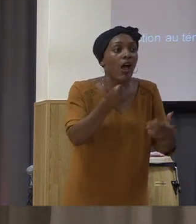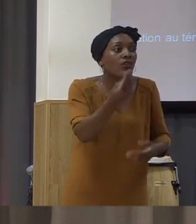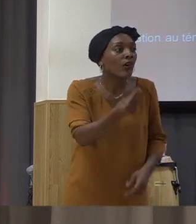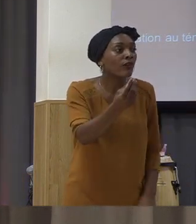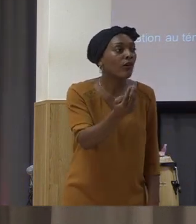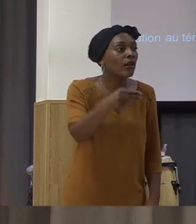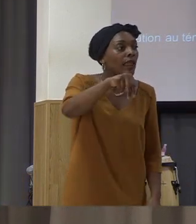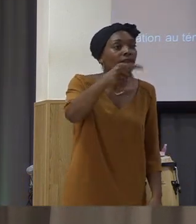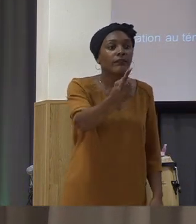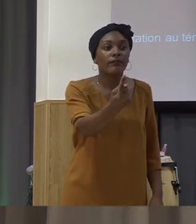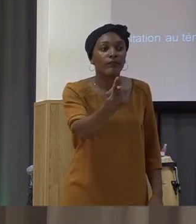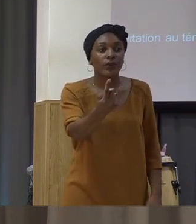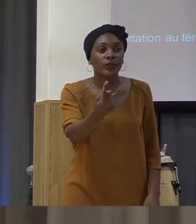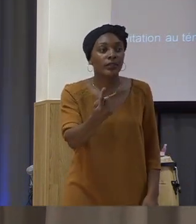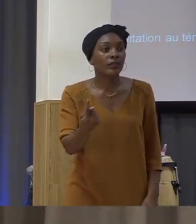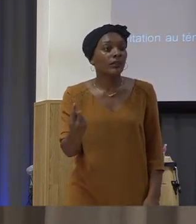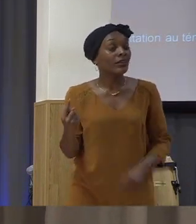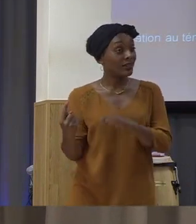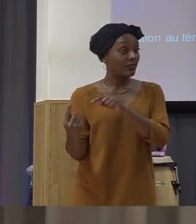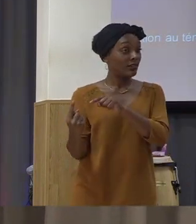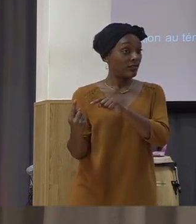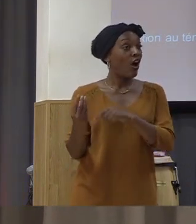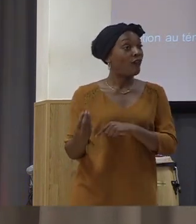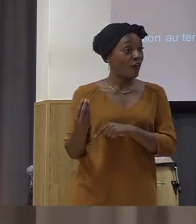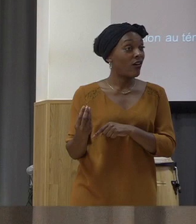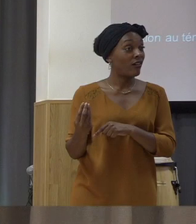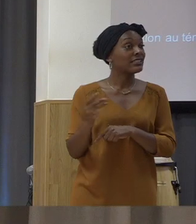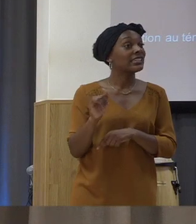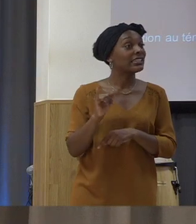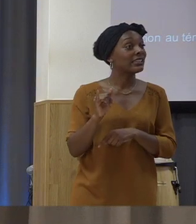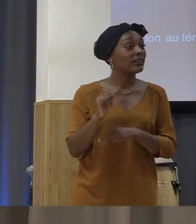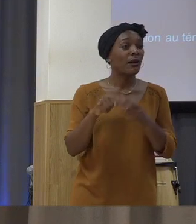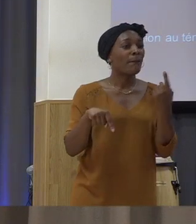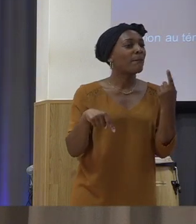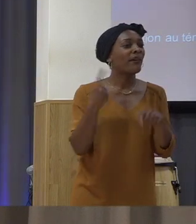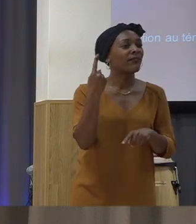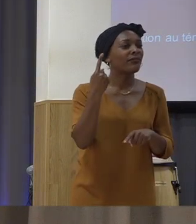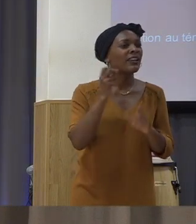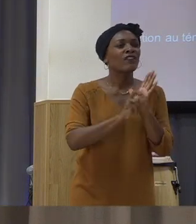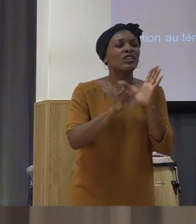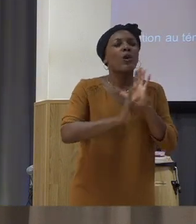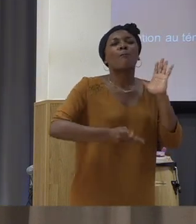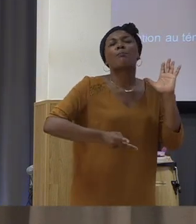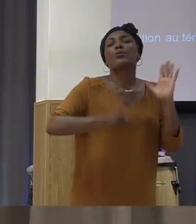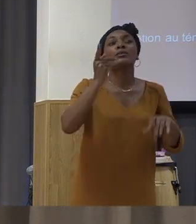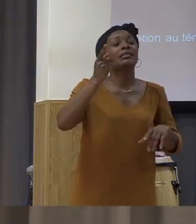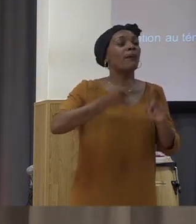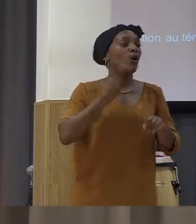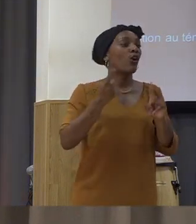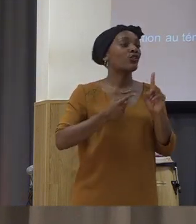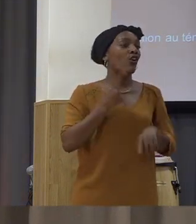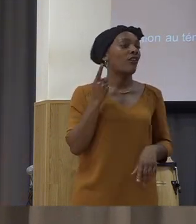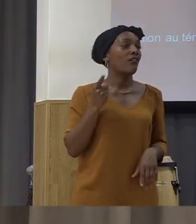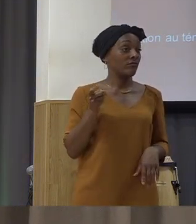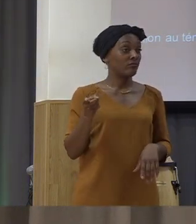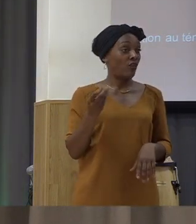cet enfant, justement, va devenir l'évangéliste le plus important de son siècle. On ne sait pas ce que Dieu va